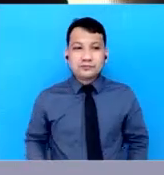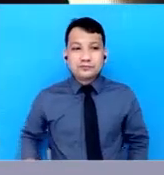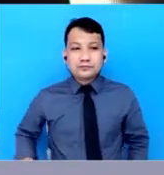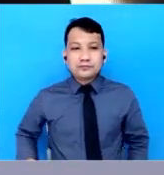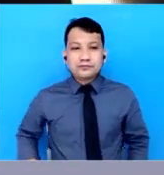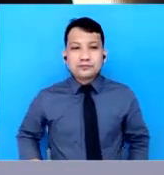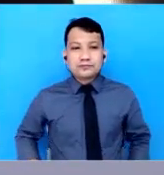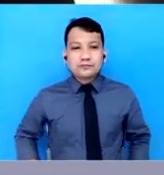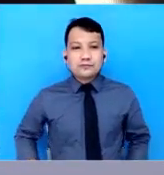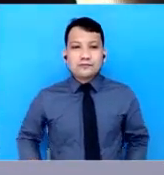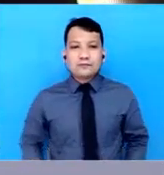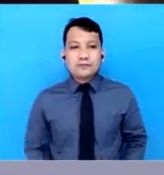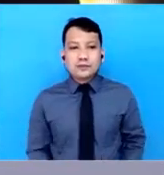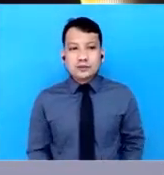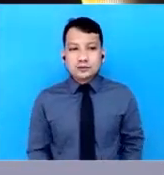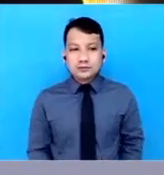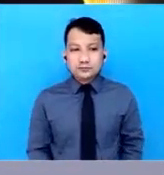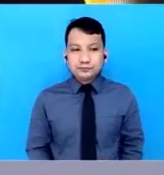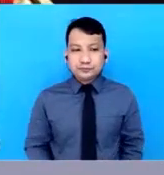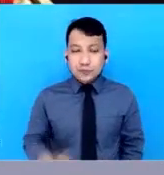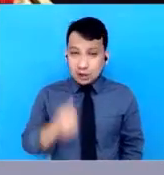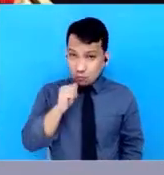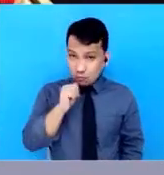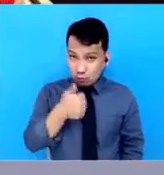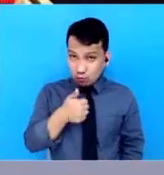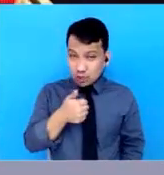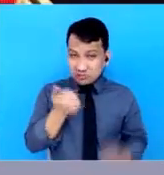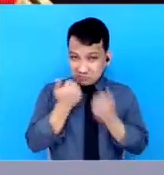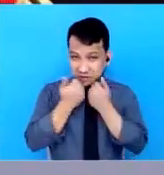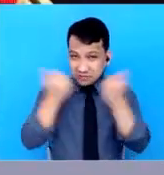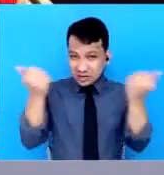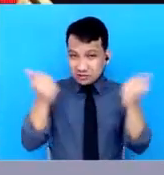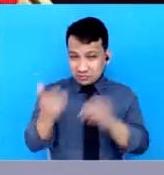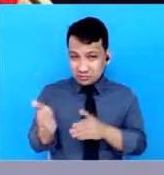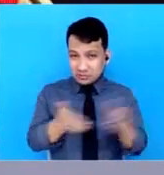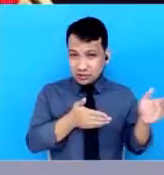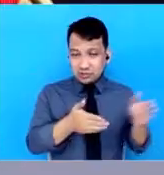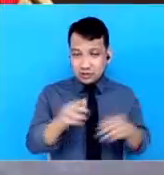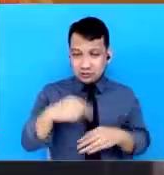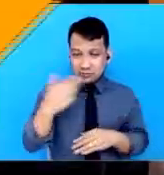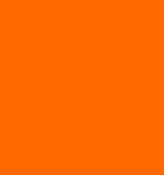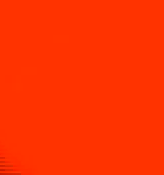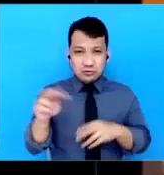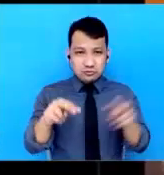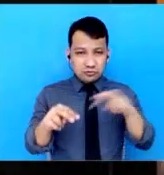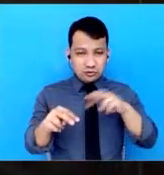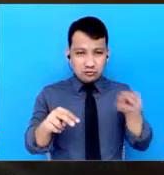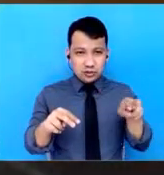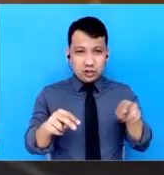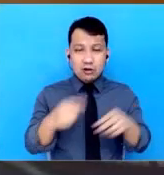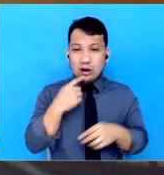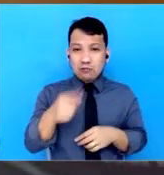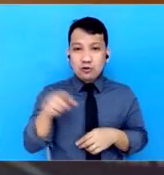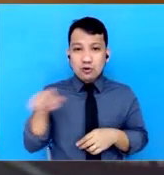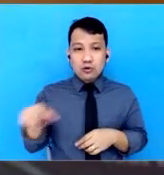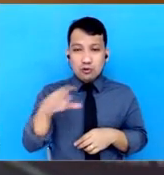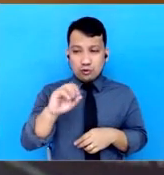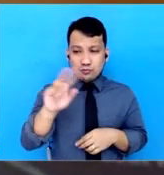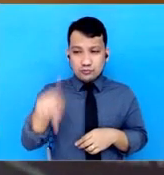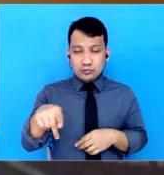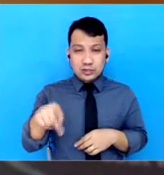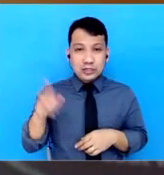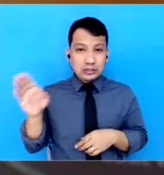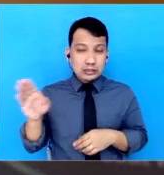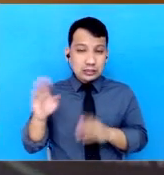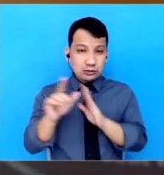Bukas na inaasahang i-anunsyo ni Vice President Leni Robredo ang plano niya sa 2022. Kinumpirma yan ni OBP spokesperson Barry Gutierrez sa